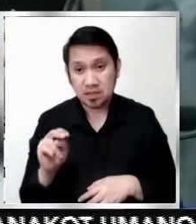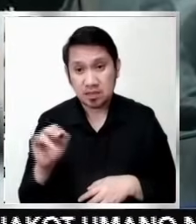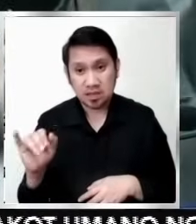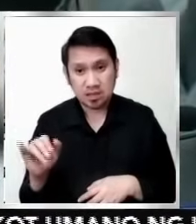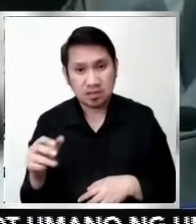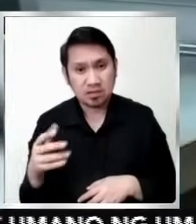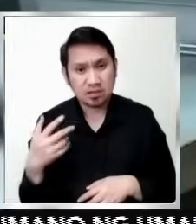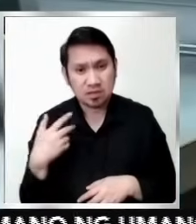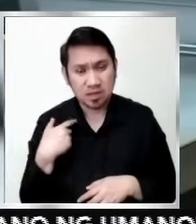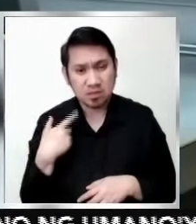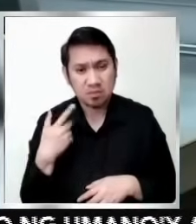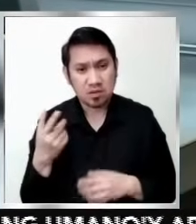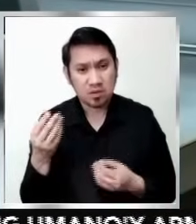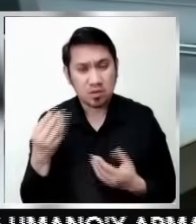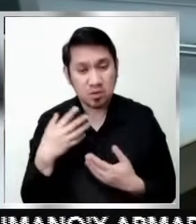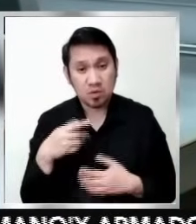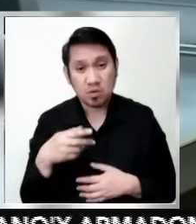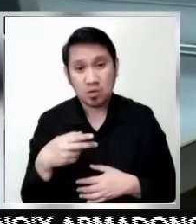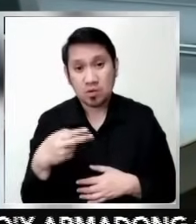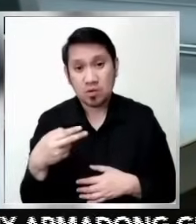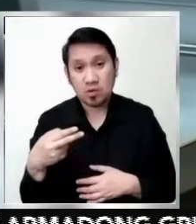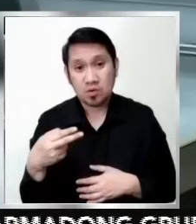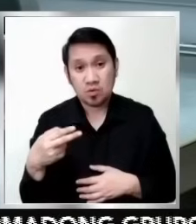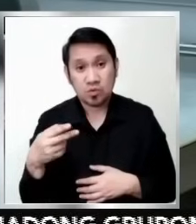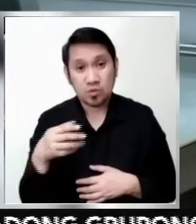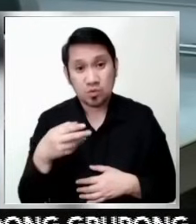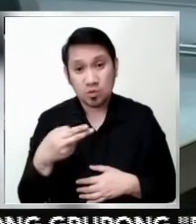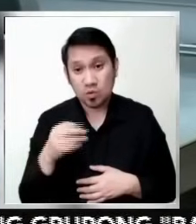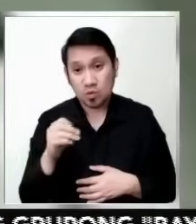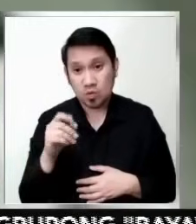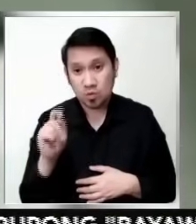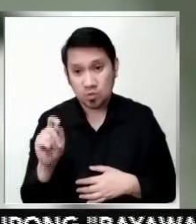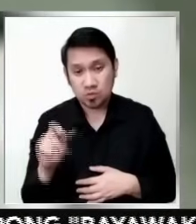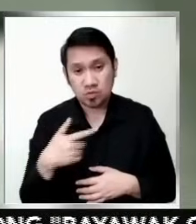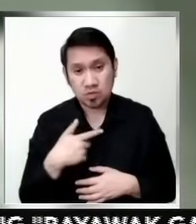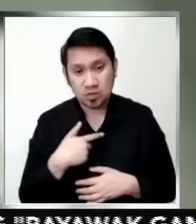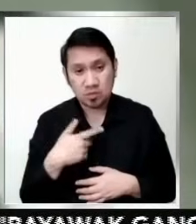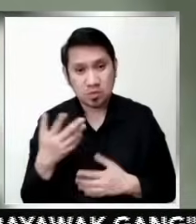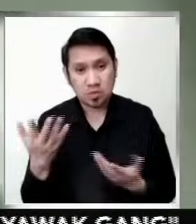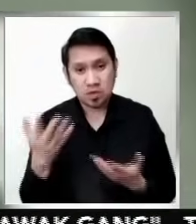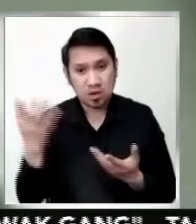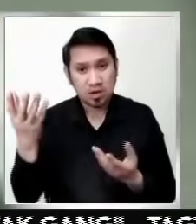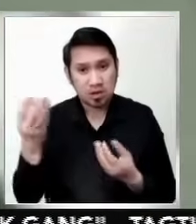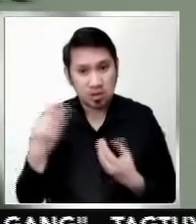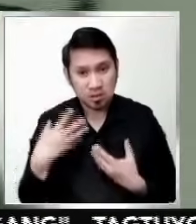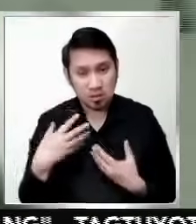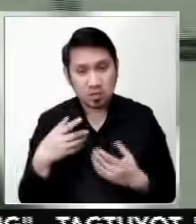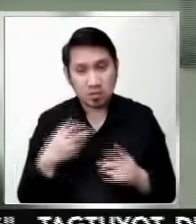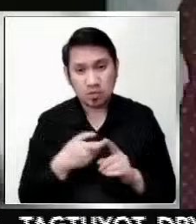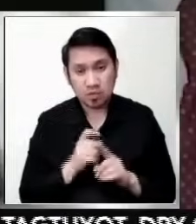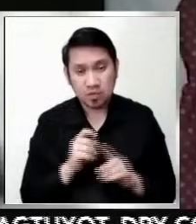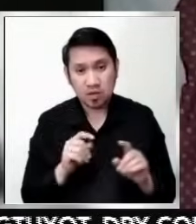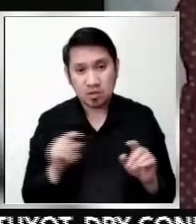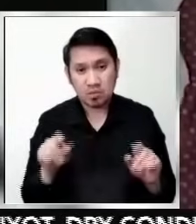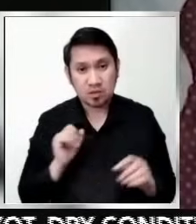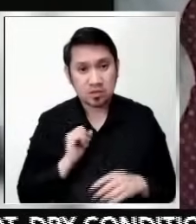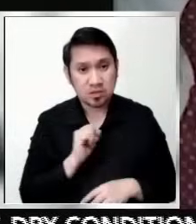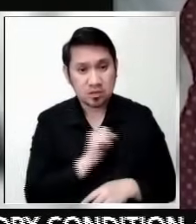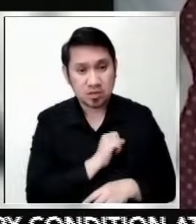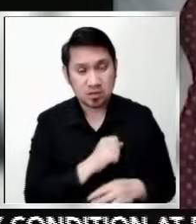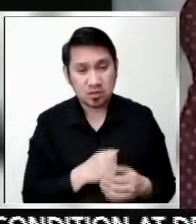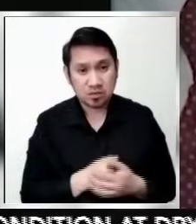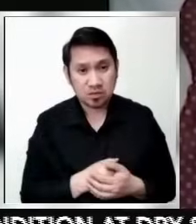dito ng host na si jeffri ka eriksen na nakuha raw ang impormasyon mula sa isang source sa senado there is no